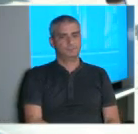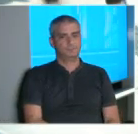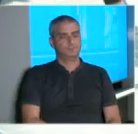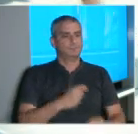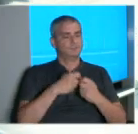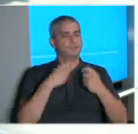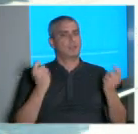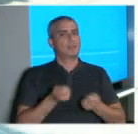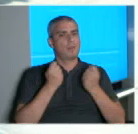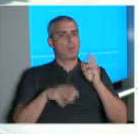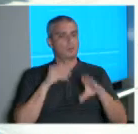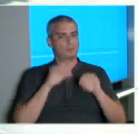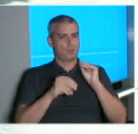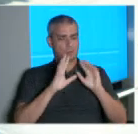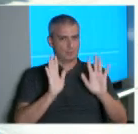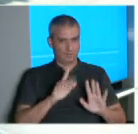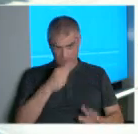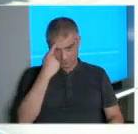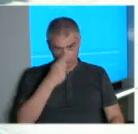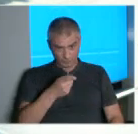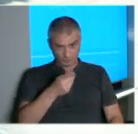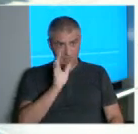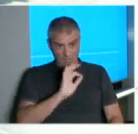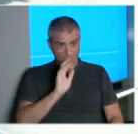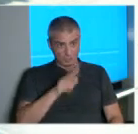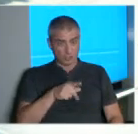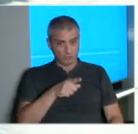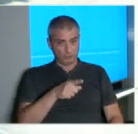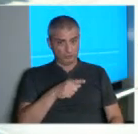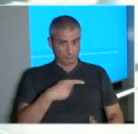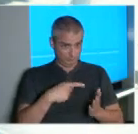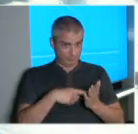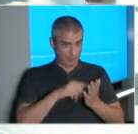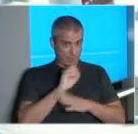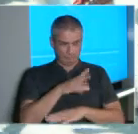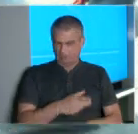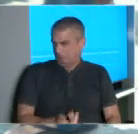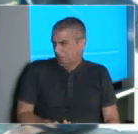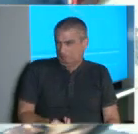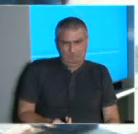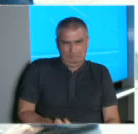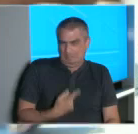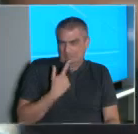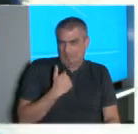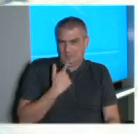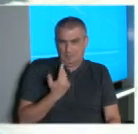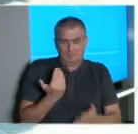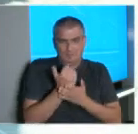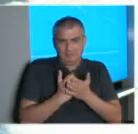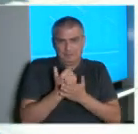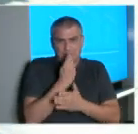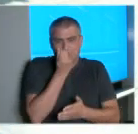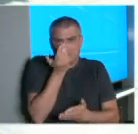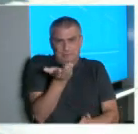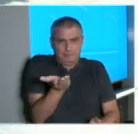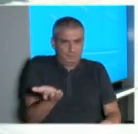בקשר לתעמולת הבחירות בטלוויזיה, אתה חושב שעדיין יש טעם לשדר אותה? לא, אין שום טעם שיחסכו את